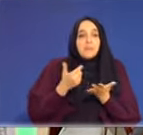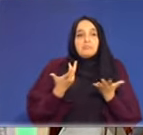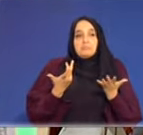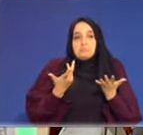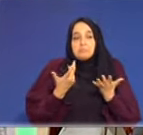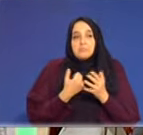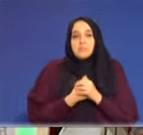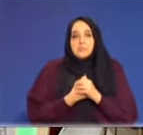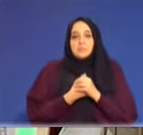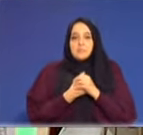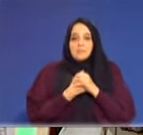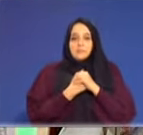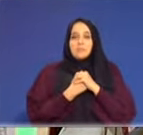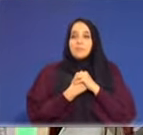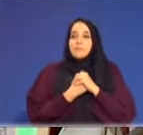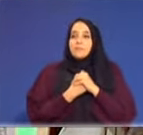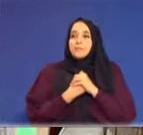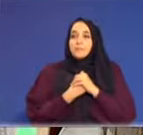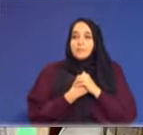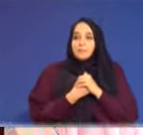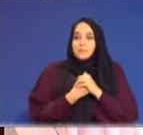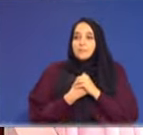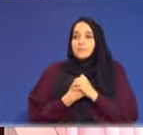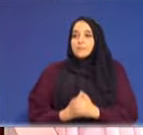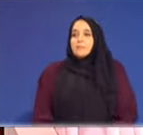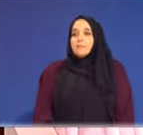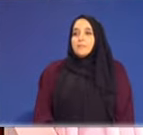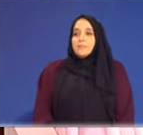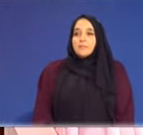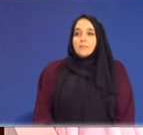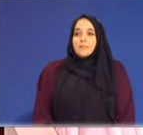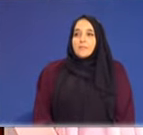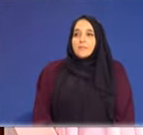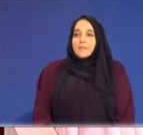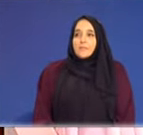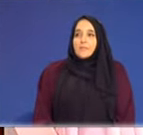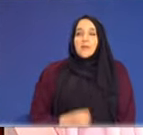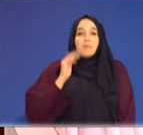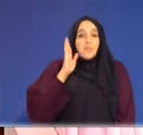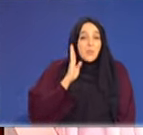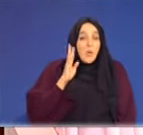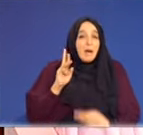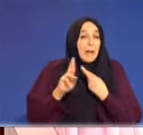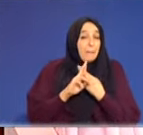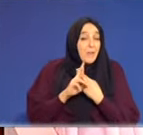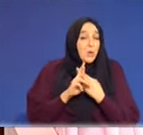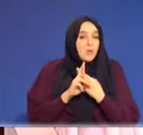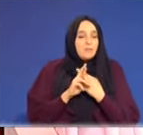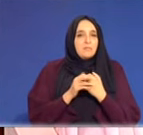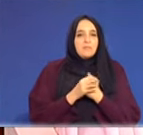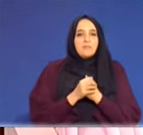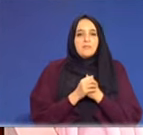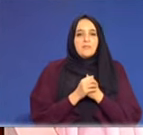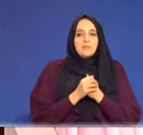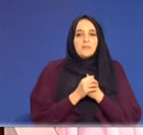بعين الاعتبار، هكذا تقول هي، تبحث عن وضوح دكتور بالنسبة نعم. لقضية أم خالد من